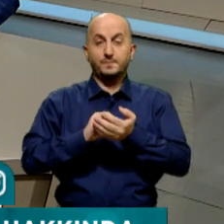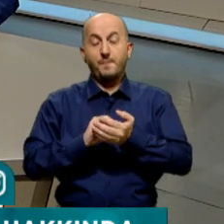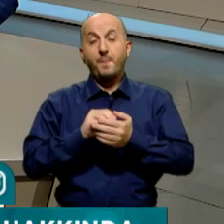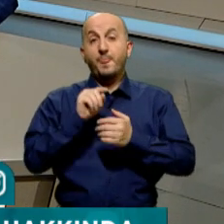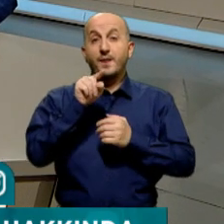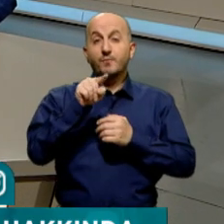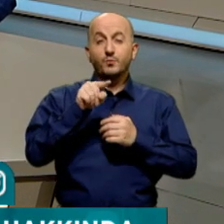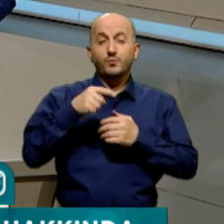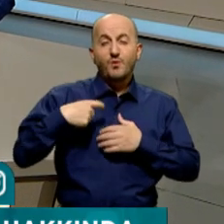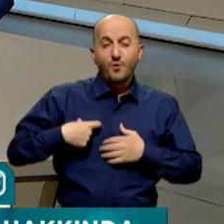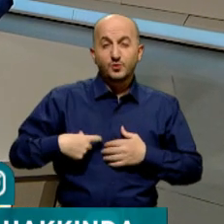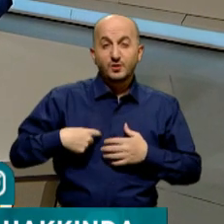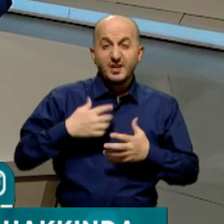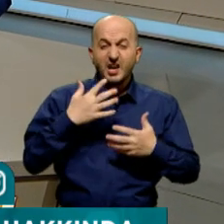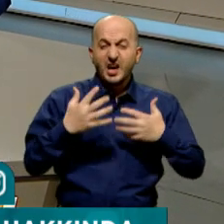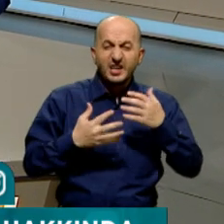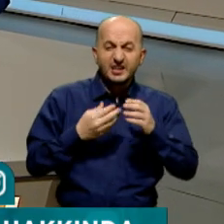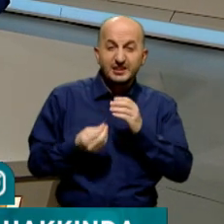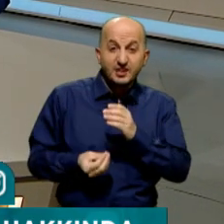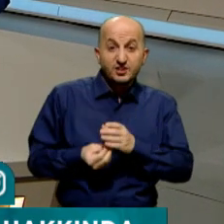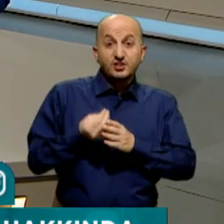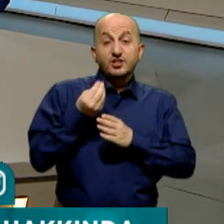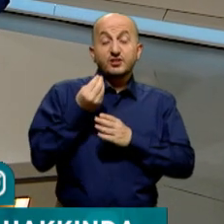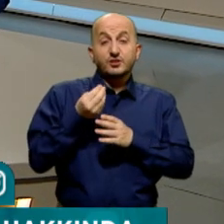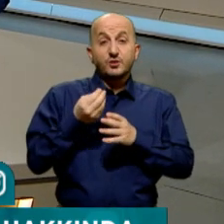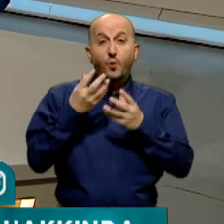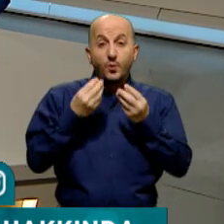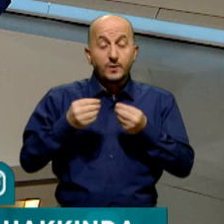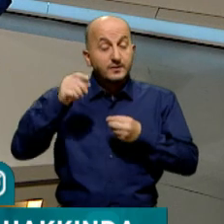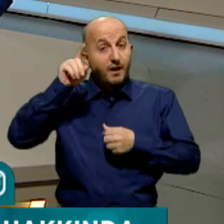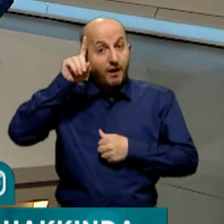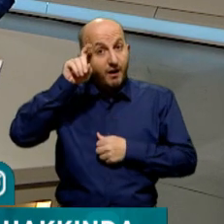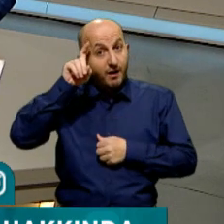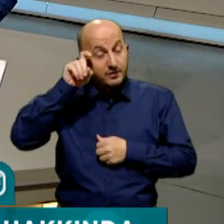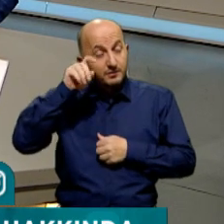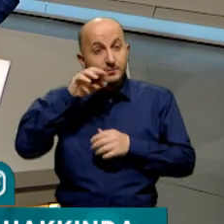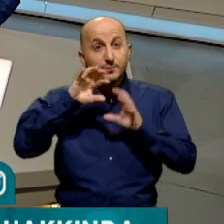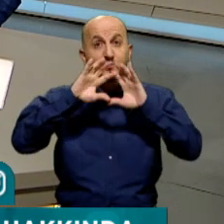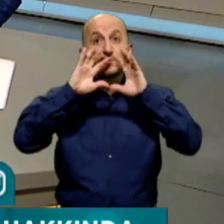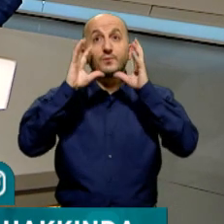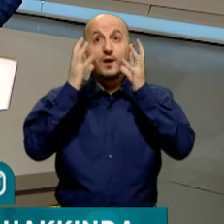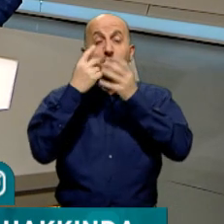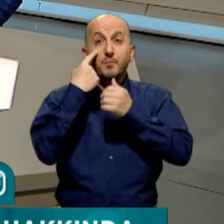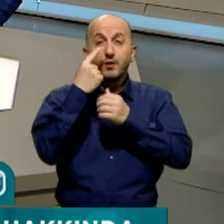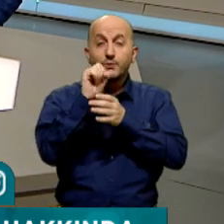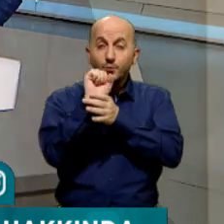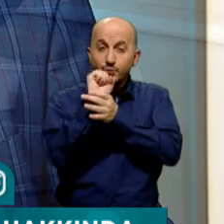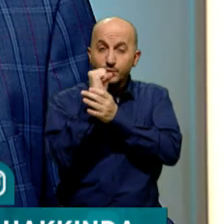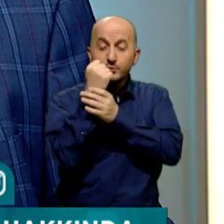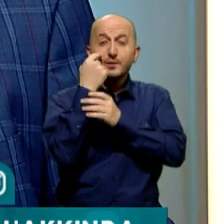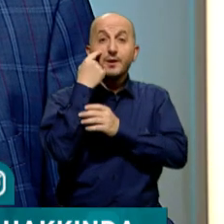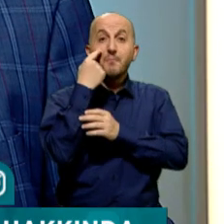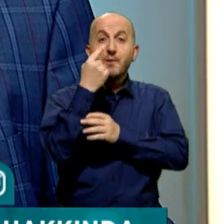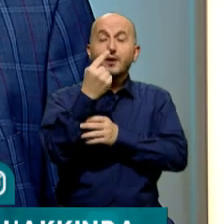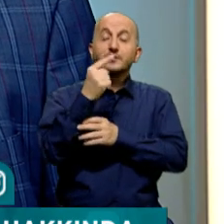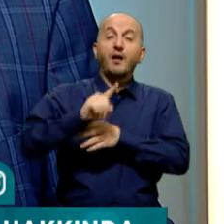Bu donanımı harekete geçirecek olan da akıldır. Çünkü esere bakacak, sanata bakacak ve